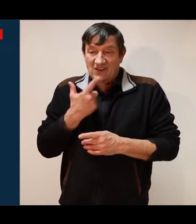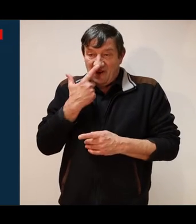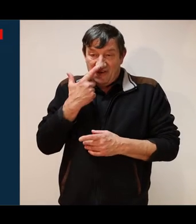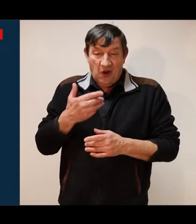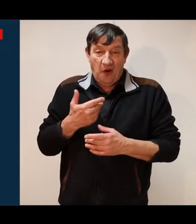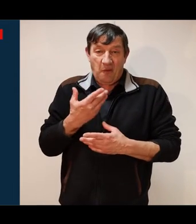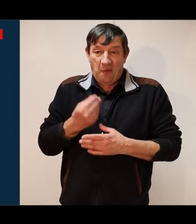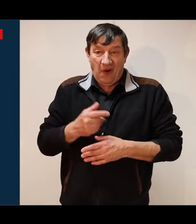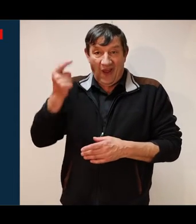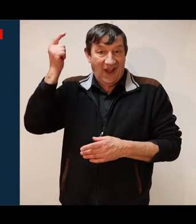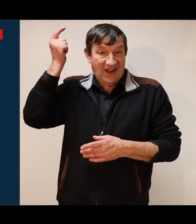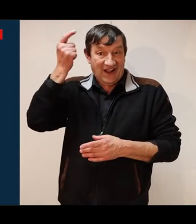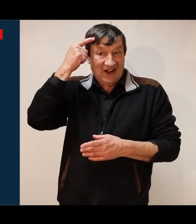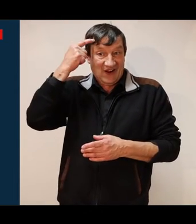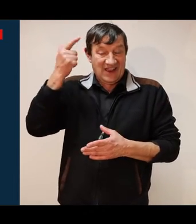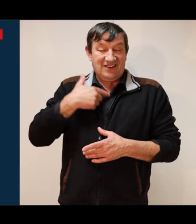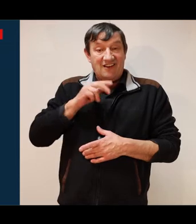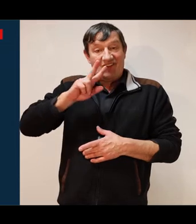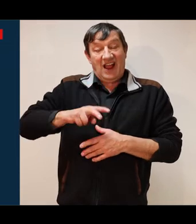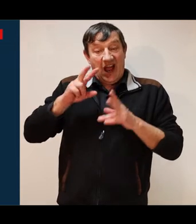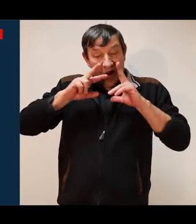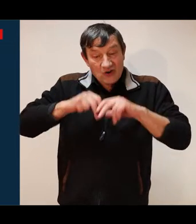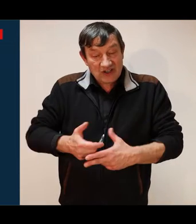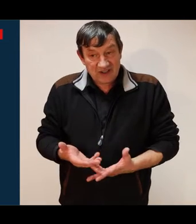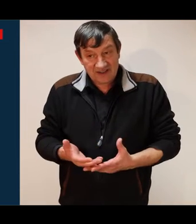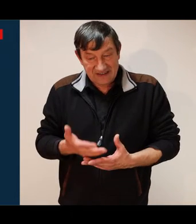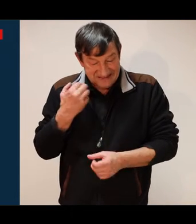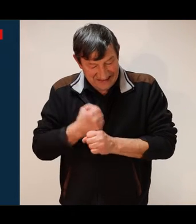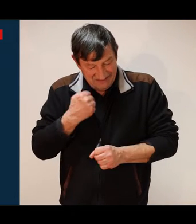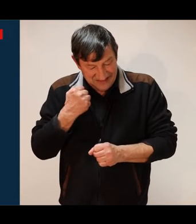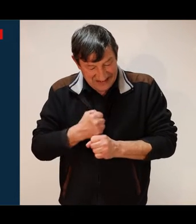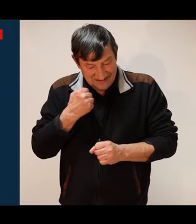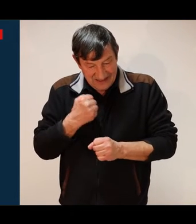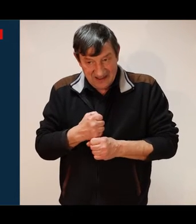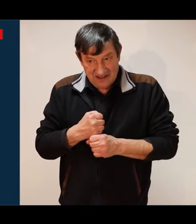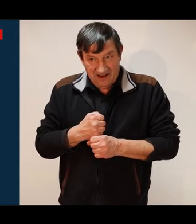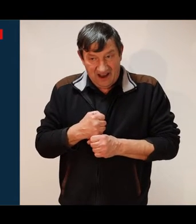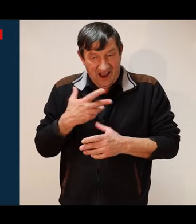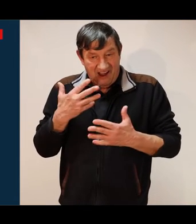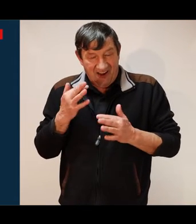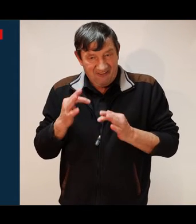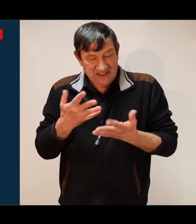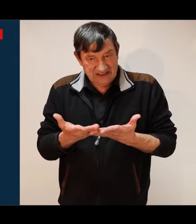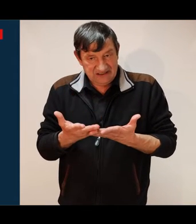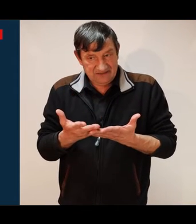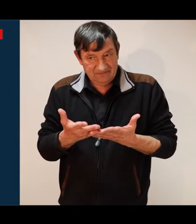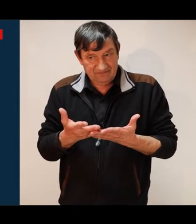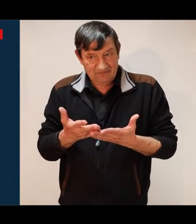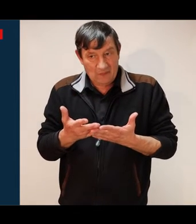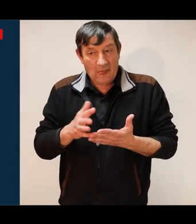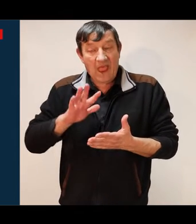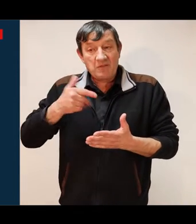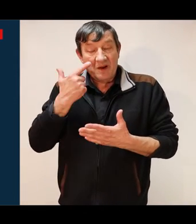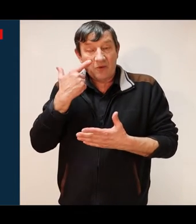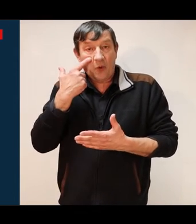peurs cognitives. Alors, je vous l'avais dit, hein, la recherche travaille justement sur ces dispositifs, et